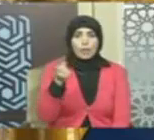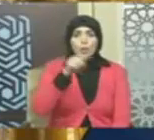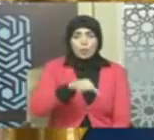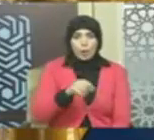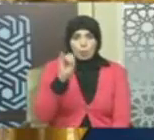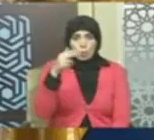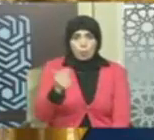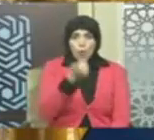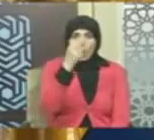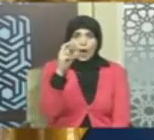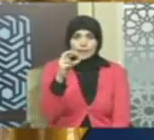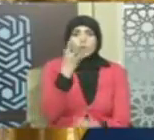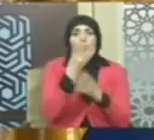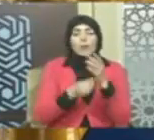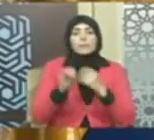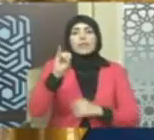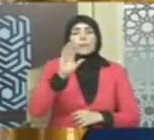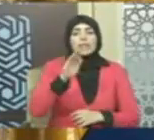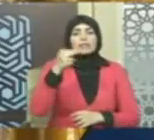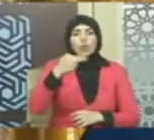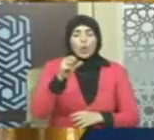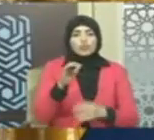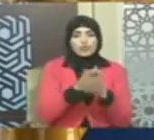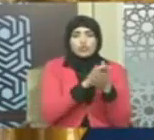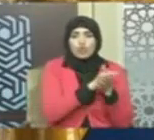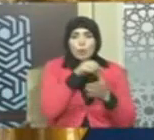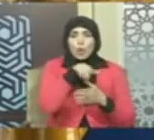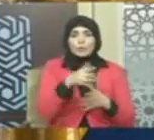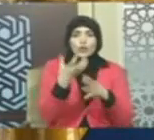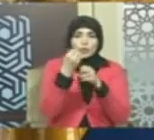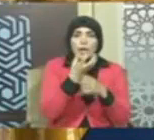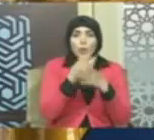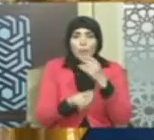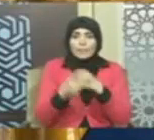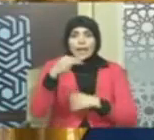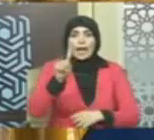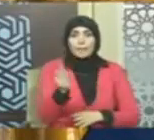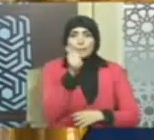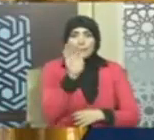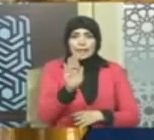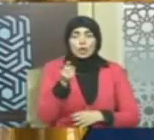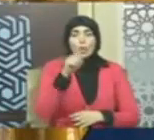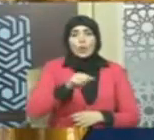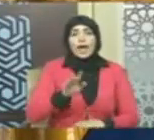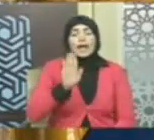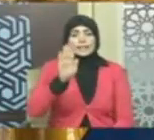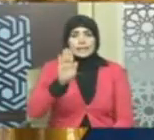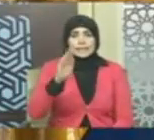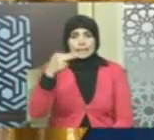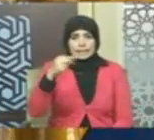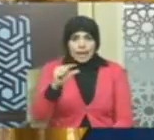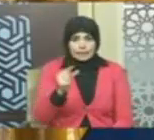جبل وابن مسعود وابن عباس وسعد بن عبادة وسعد بن